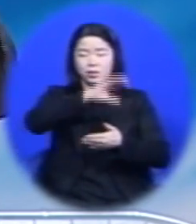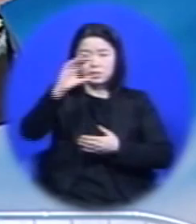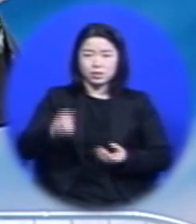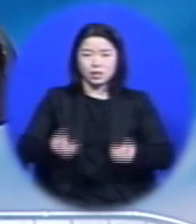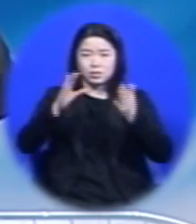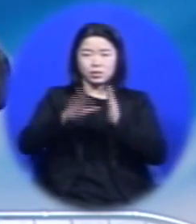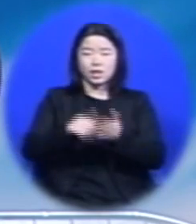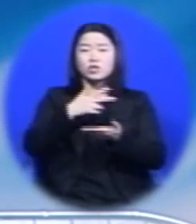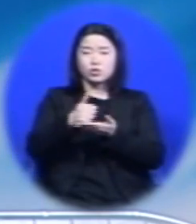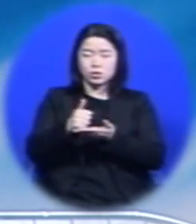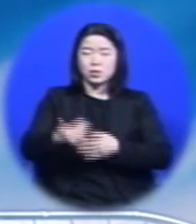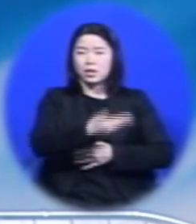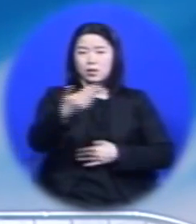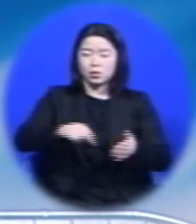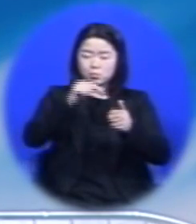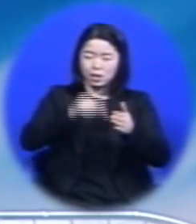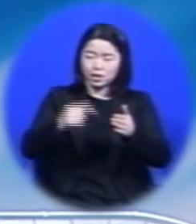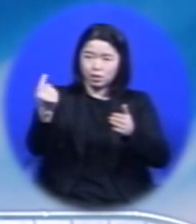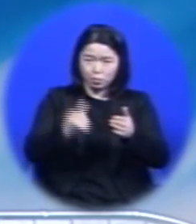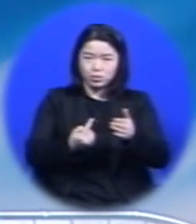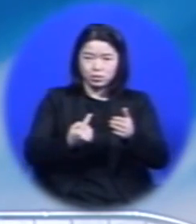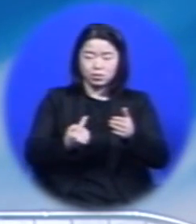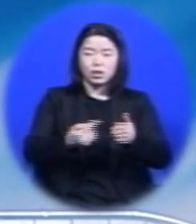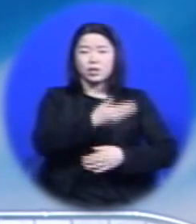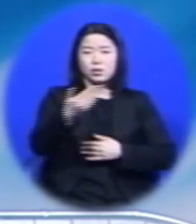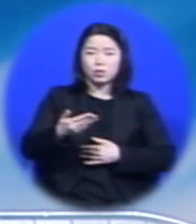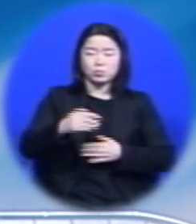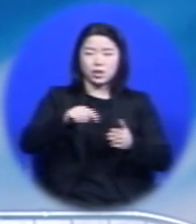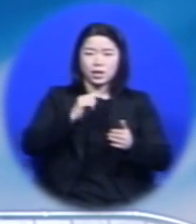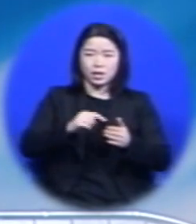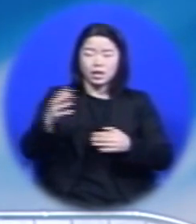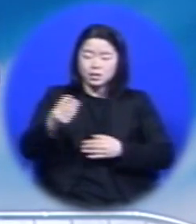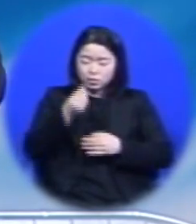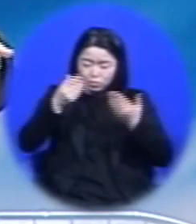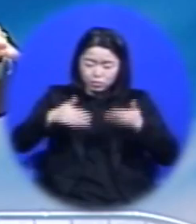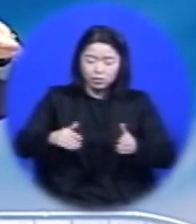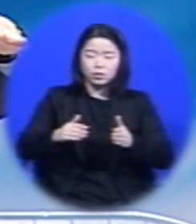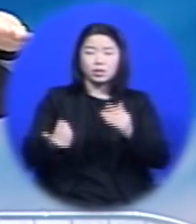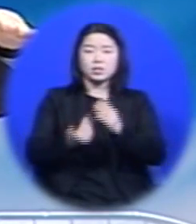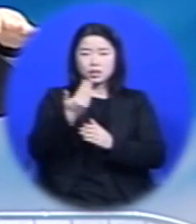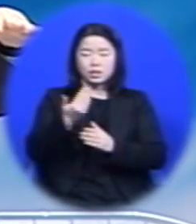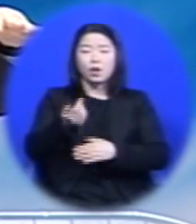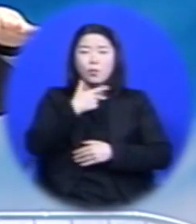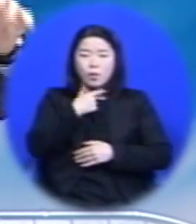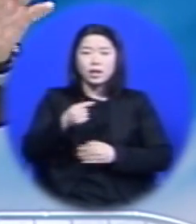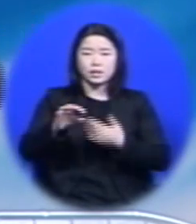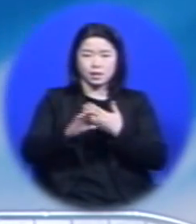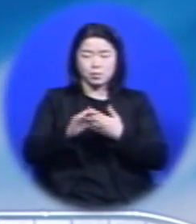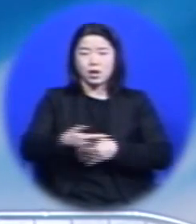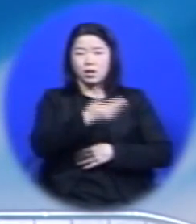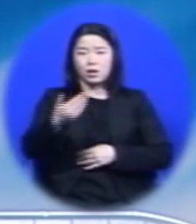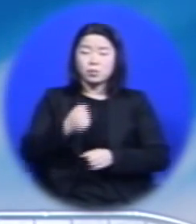정말 주님이 여러분 안에 임하셔서 여러분 안에 성탄의 역사가 일어나기를 정말 망하신